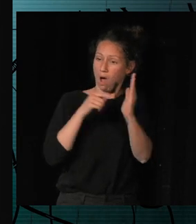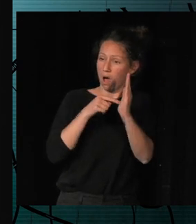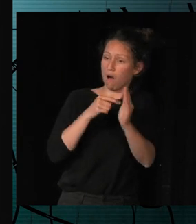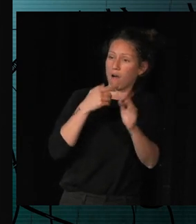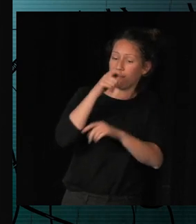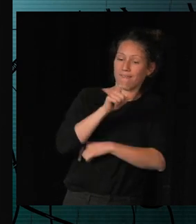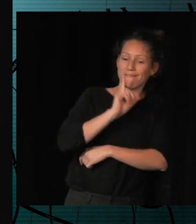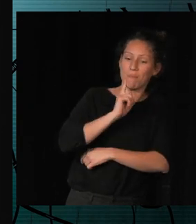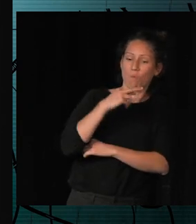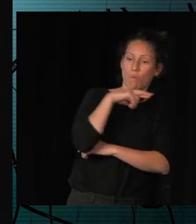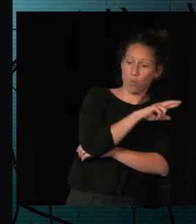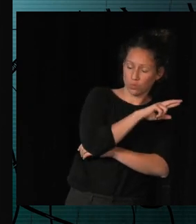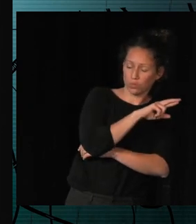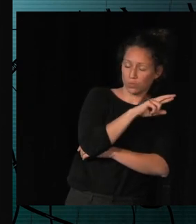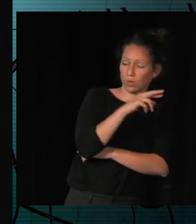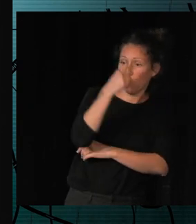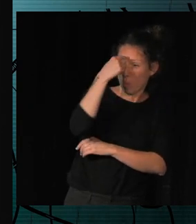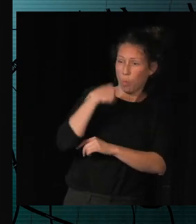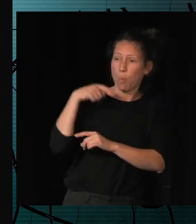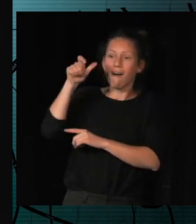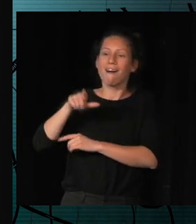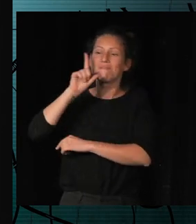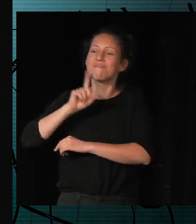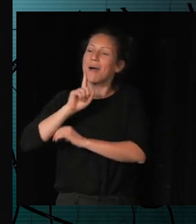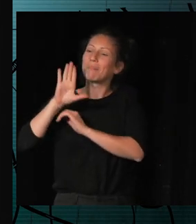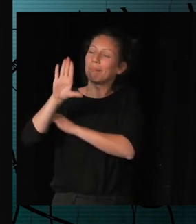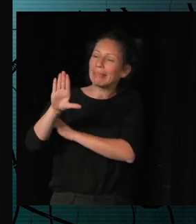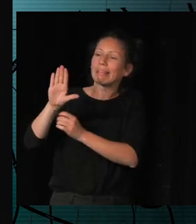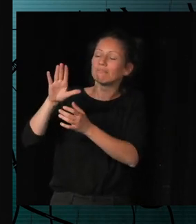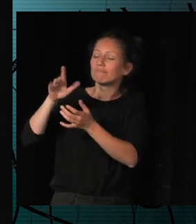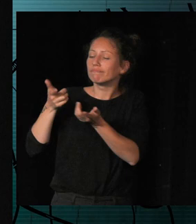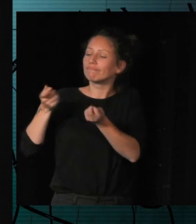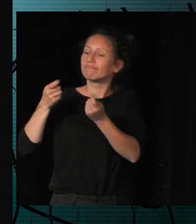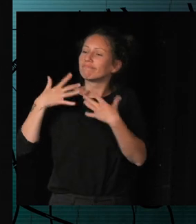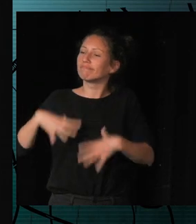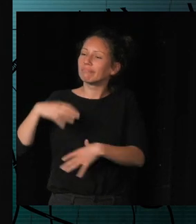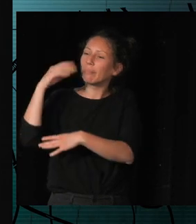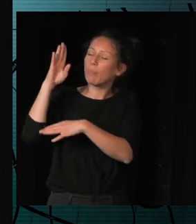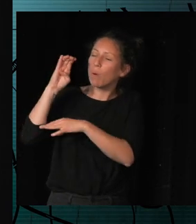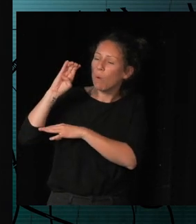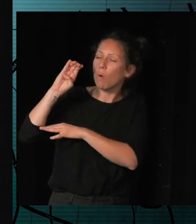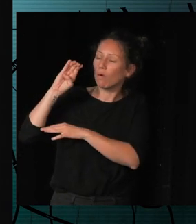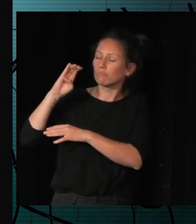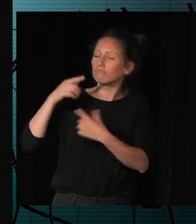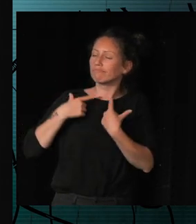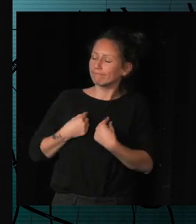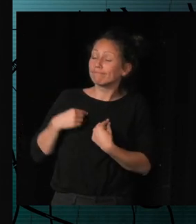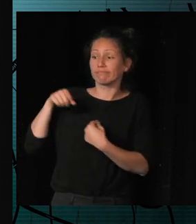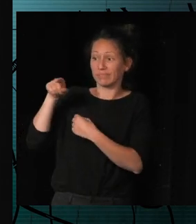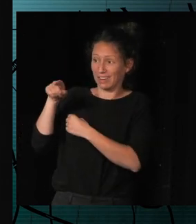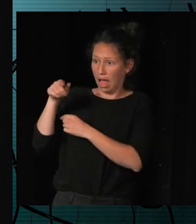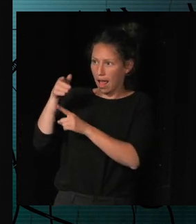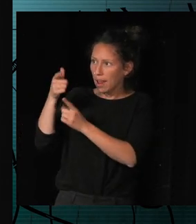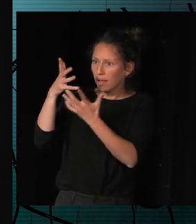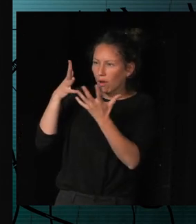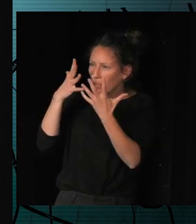euh donc vraiment Christ Bella c'est c'est la femme qui à force de vouloir trouver la lumière ou en tout cas l'idée qu'elle se fait de la lumière est prête